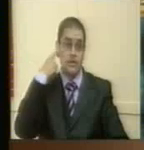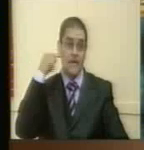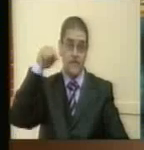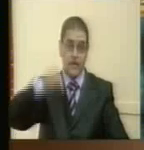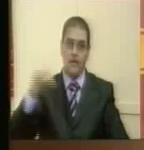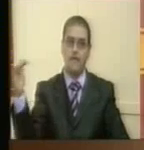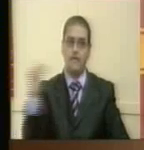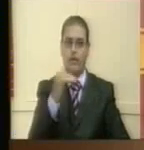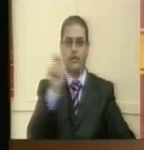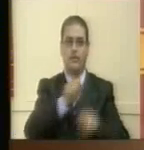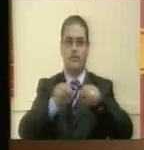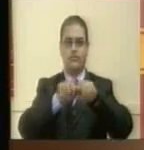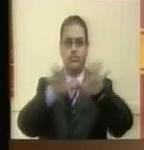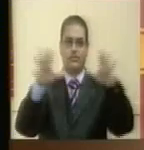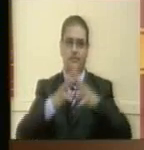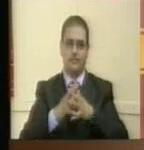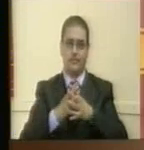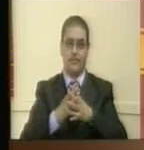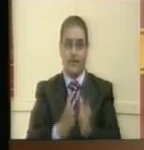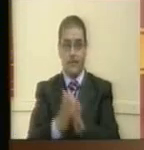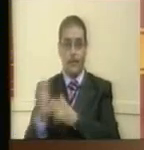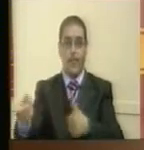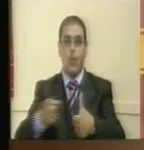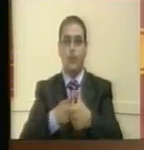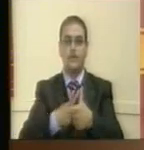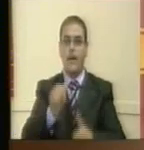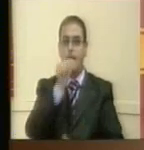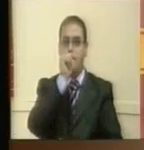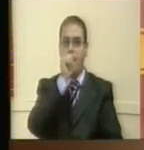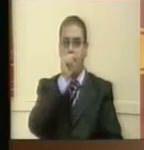أطلقت وزارة المياه والري والوكالة الأمريكية للتنمية